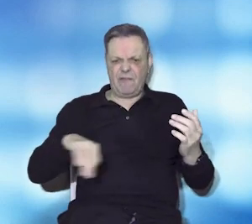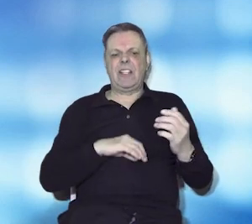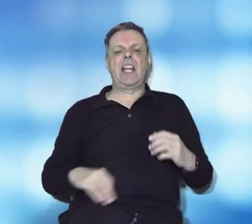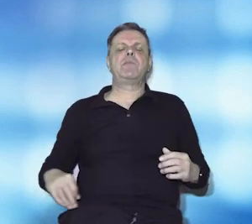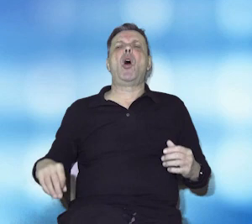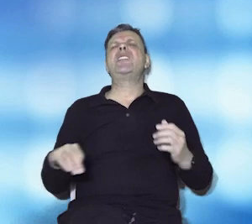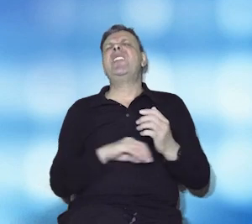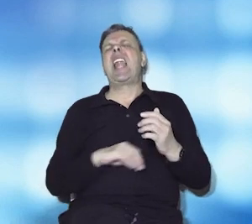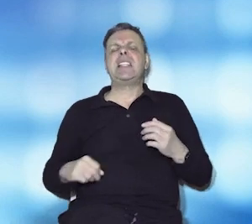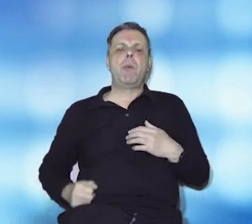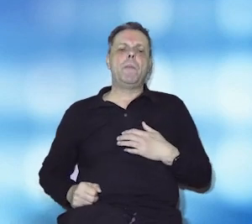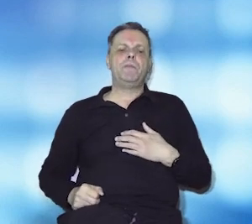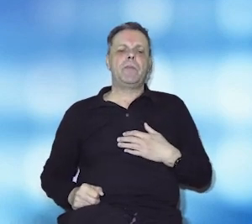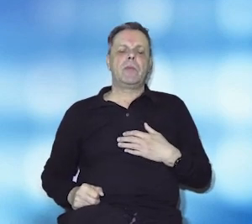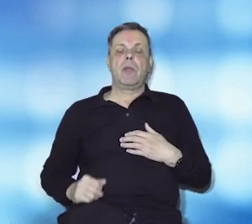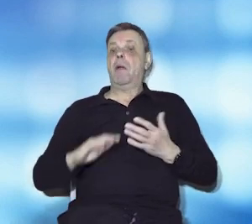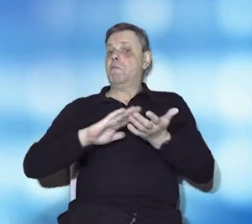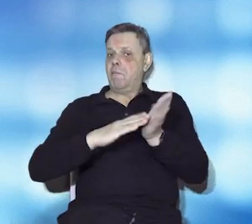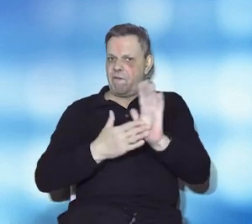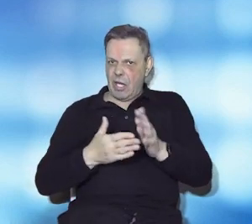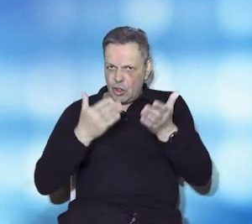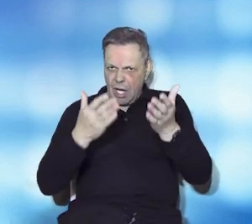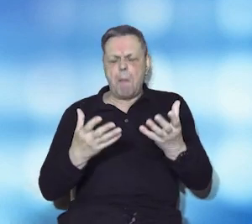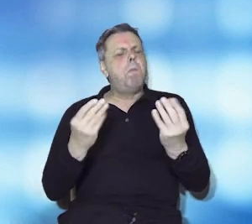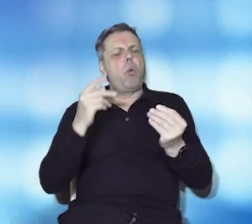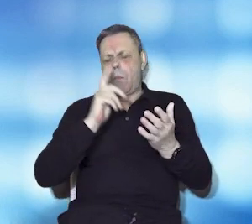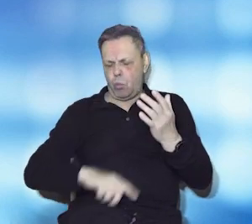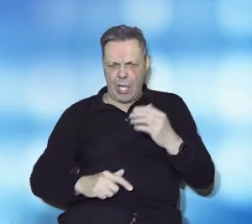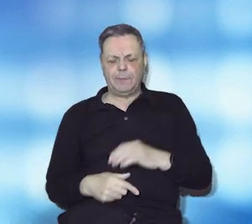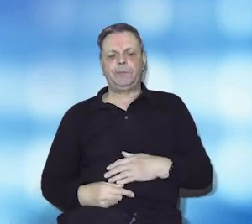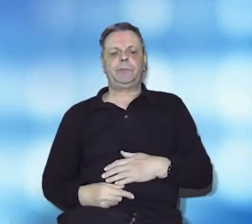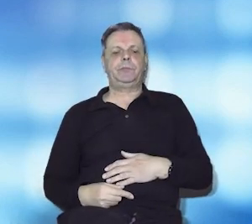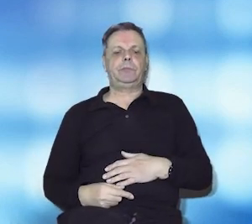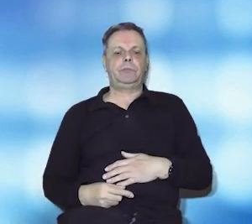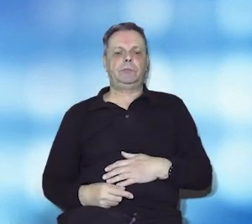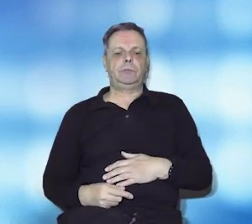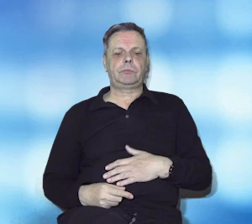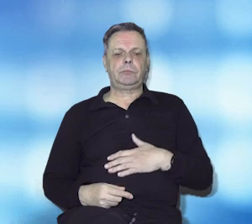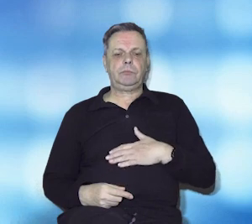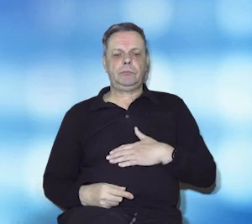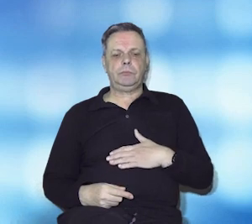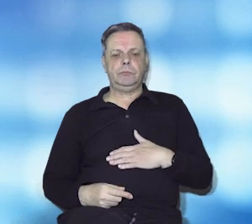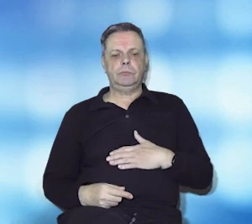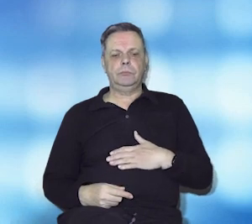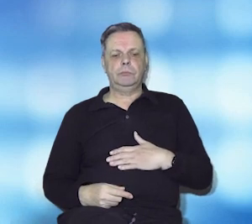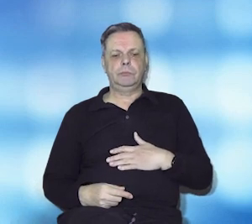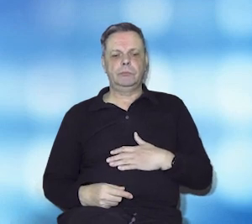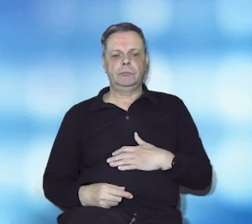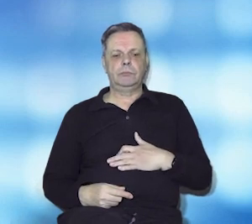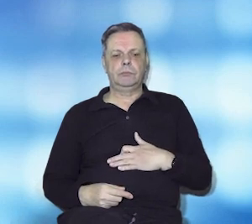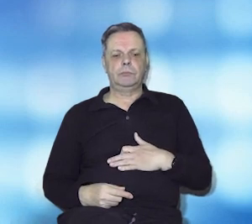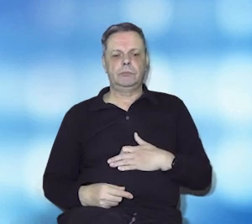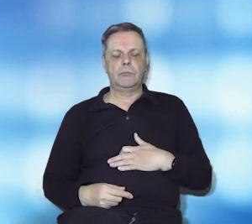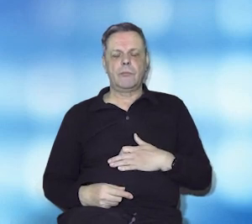smo na vjenčanjima jako puno puta. Čak, ne znam, desetak